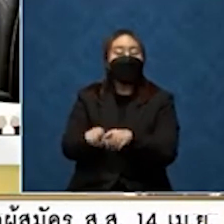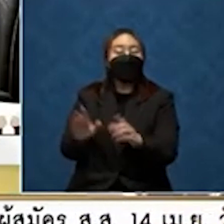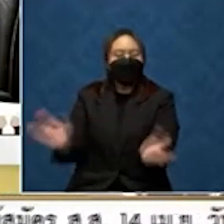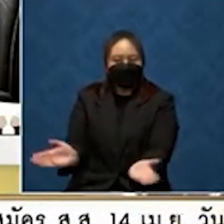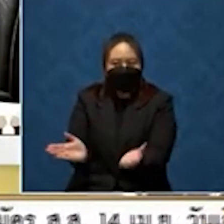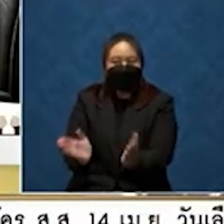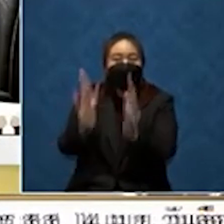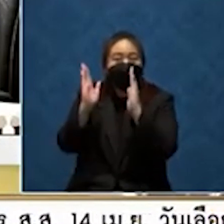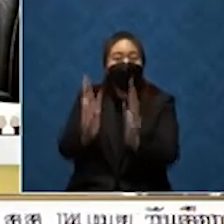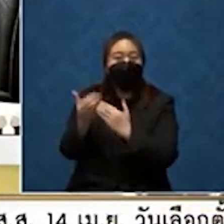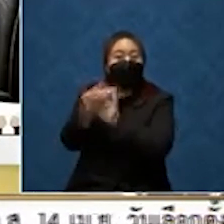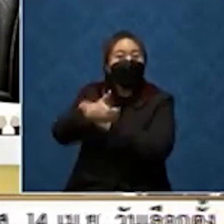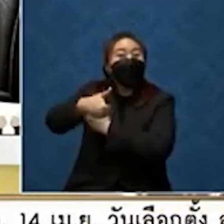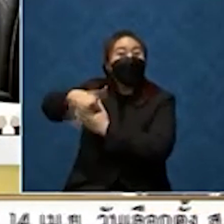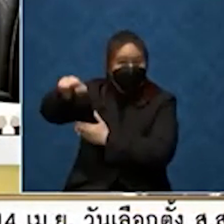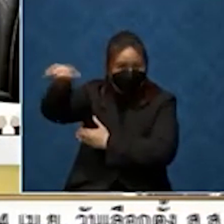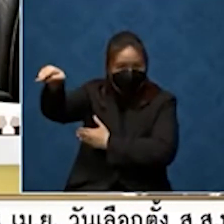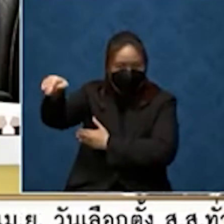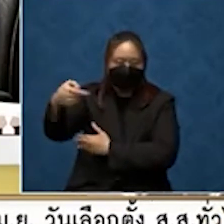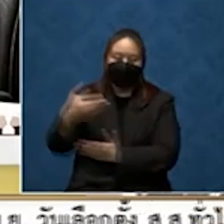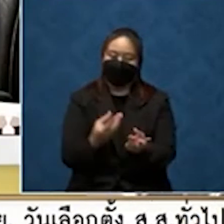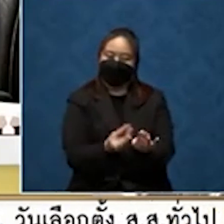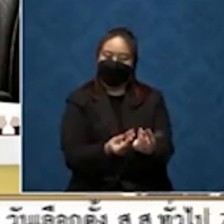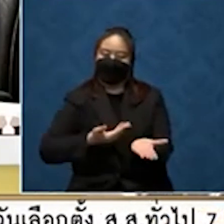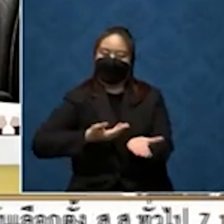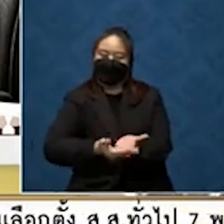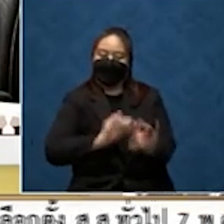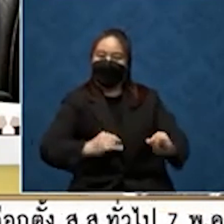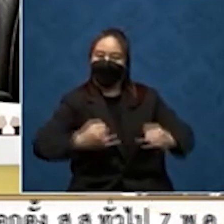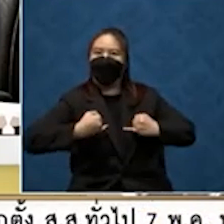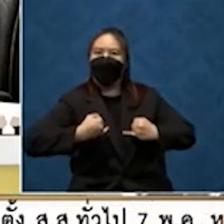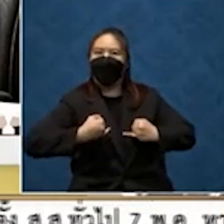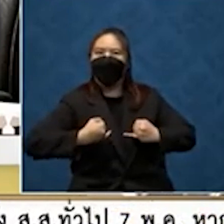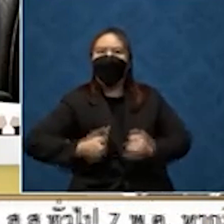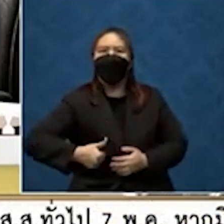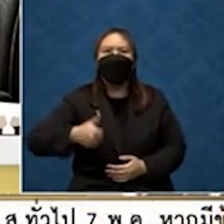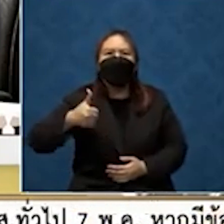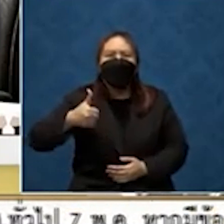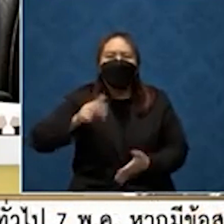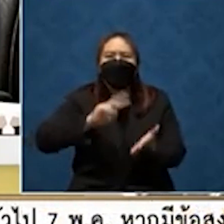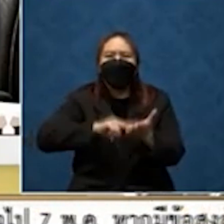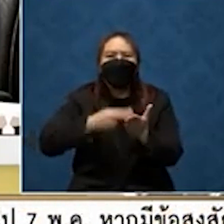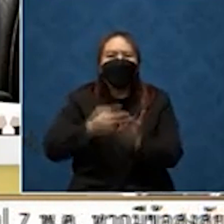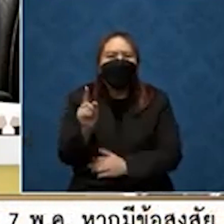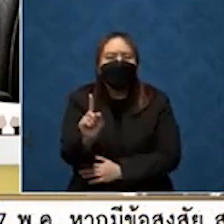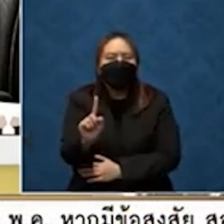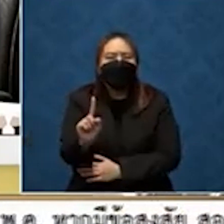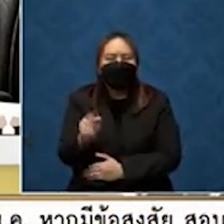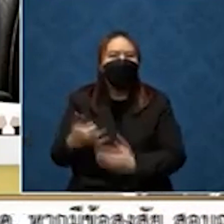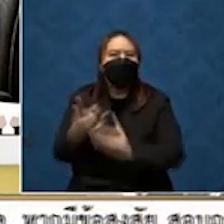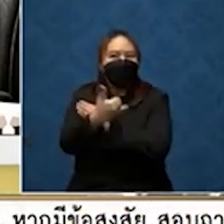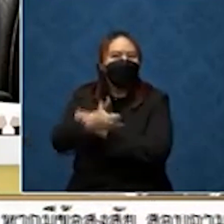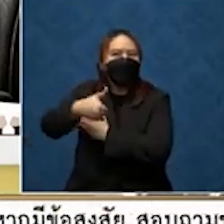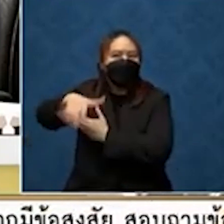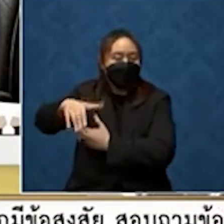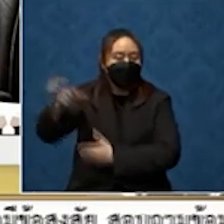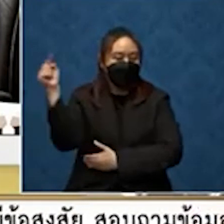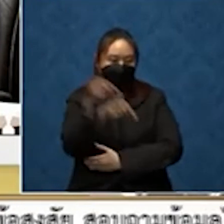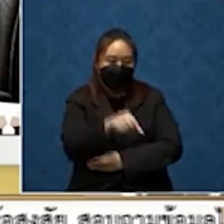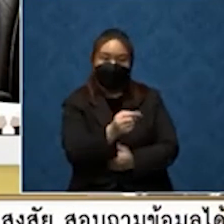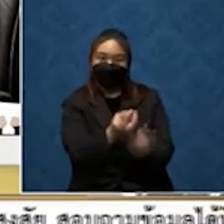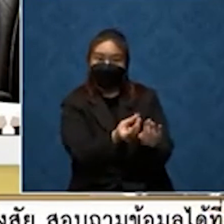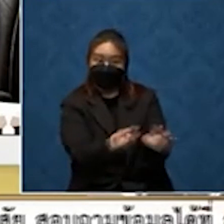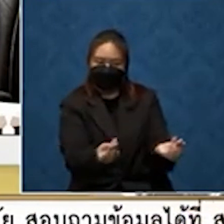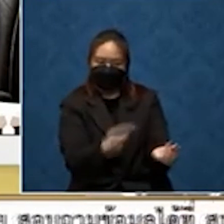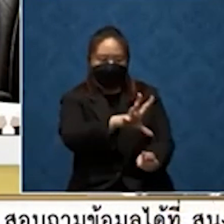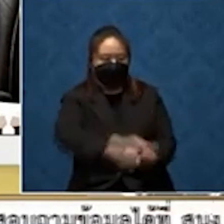มนตรีและรัฐมนตรีว่าการกระทรวงกลาโหมในกรณีที่ครม.นั้นเนี่ยมีมติออกกฎกระทรวงเปิดช่องให้คนต่างชาตินำเงินมาลง